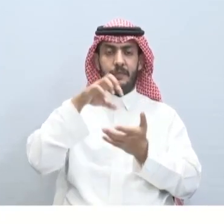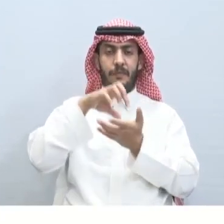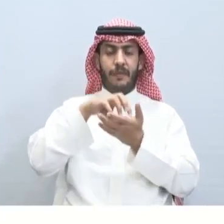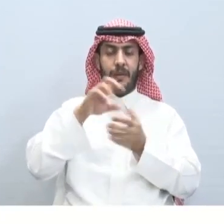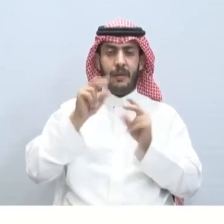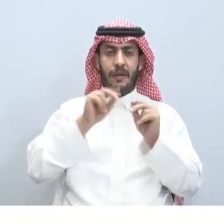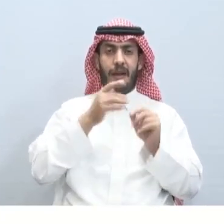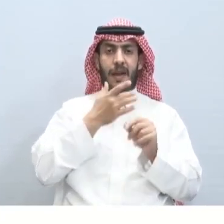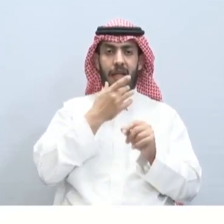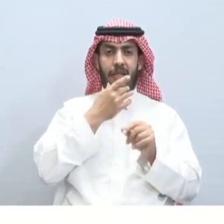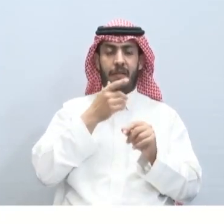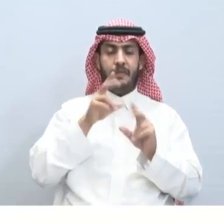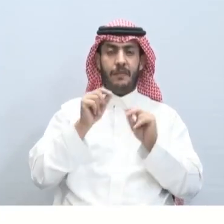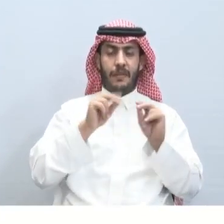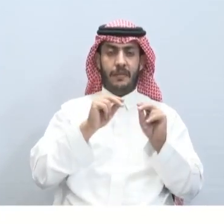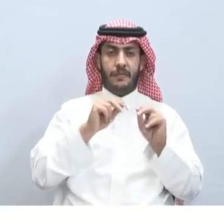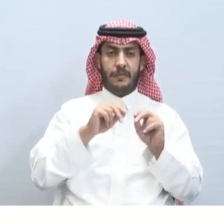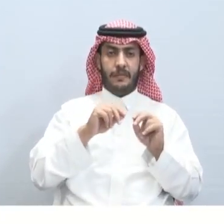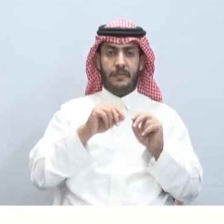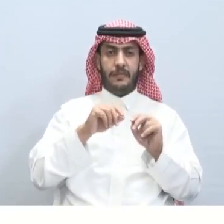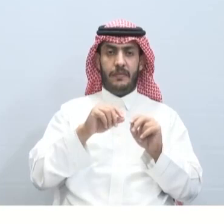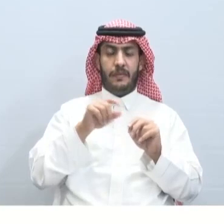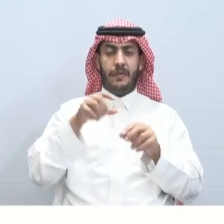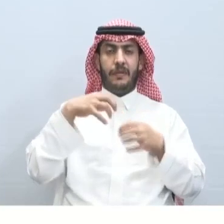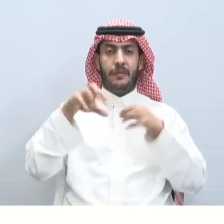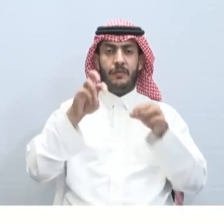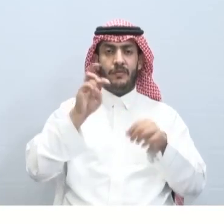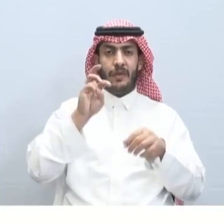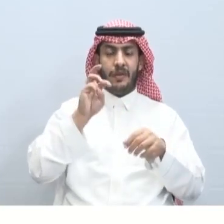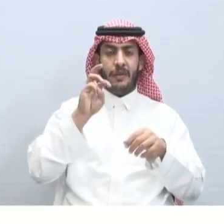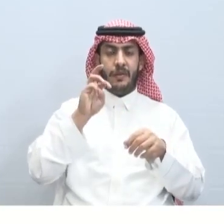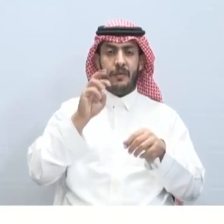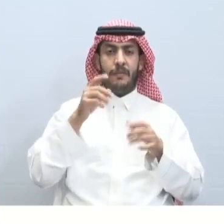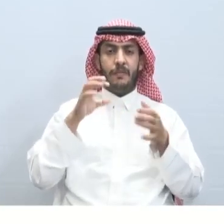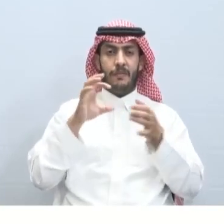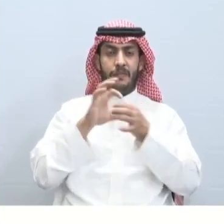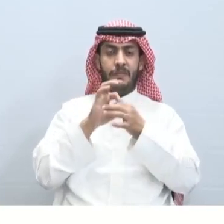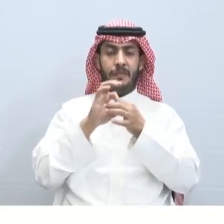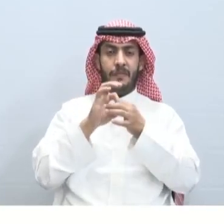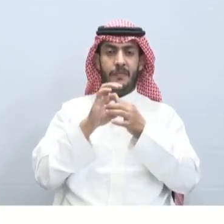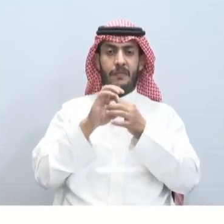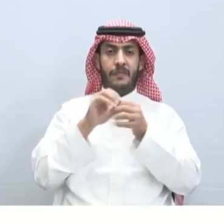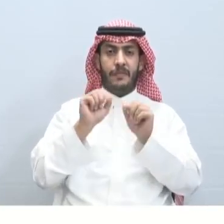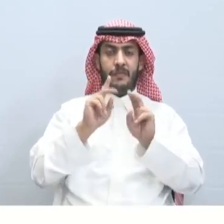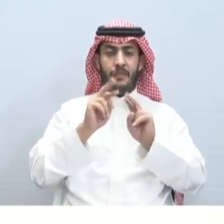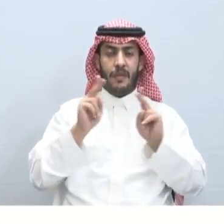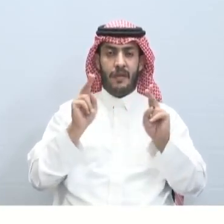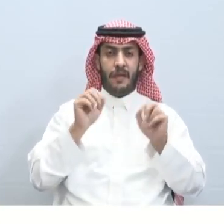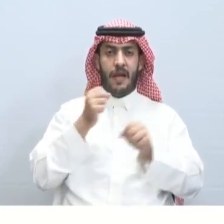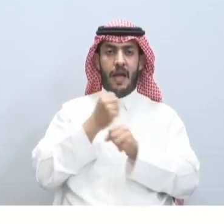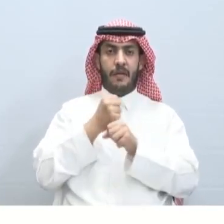مثلا الرياض وهكذا وبالتالي اذا اقسام الشركات تكون وفقا لنشاطاتها